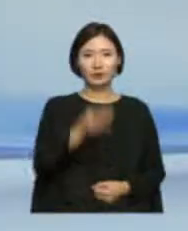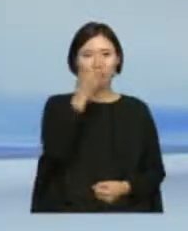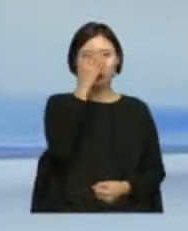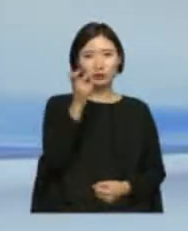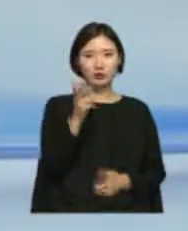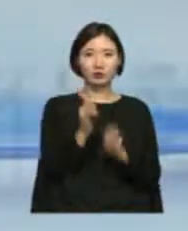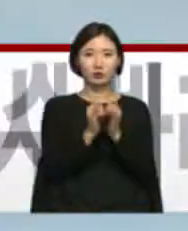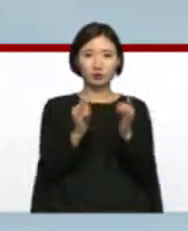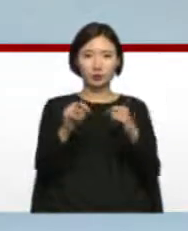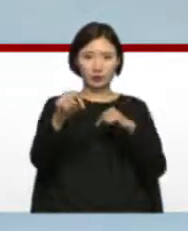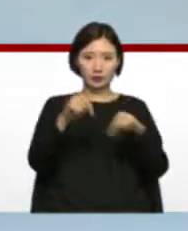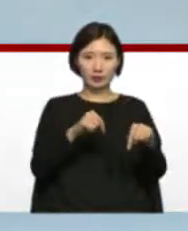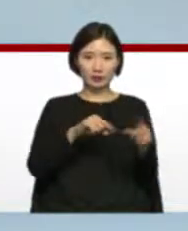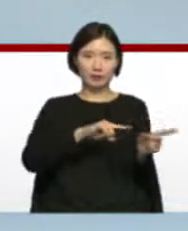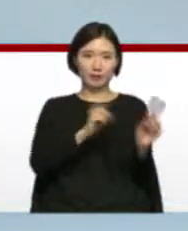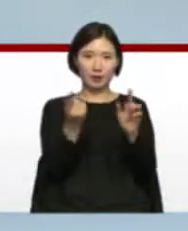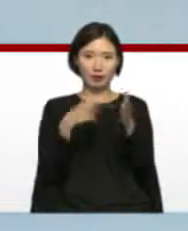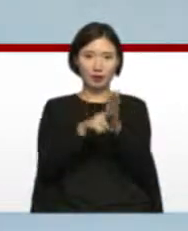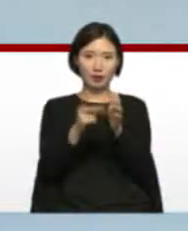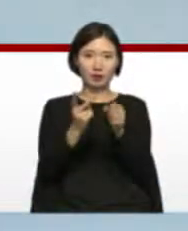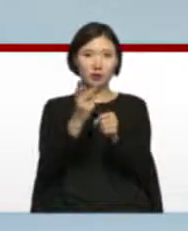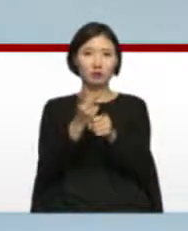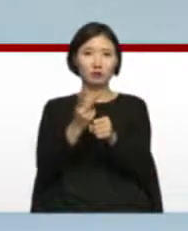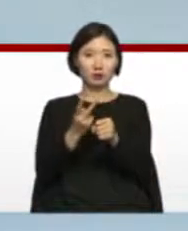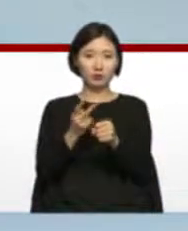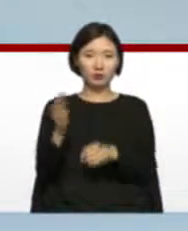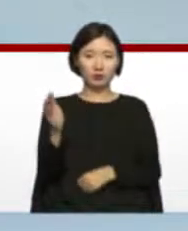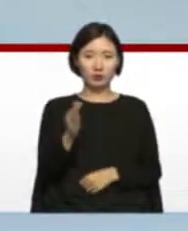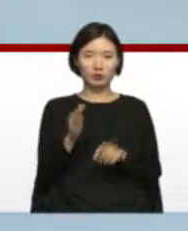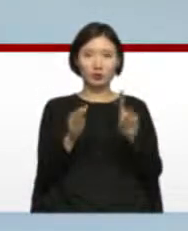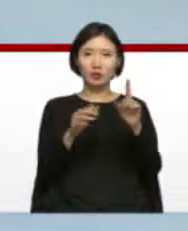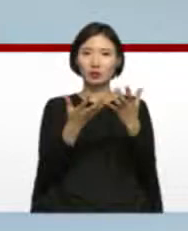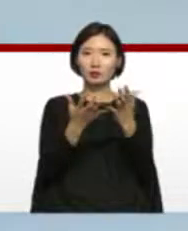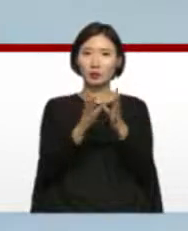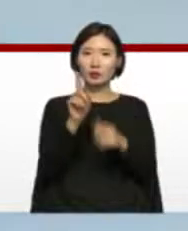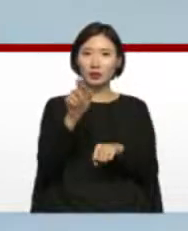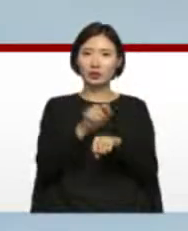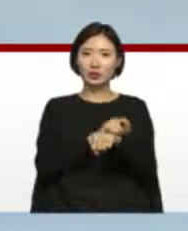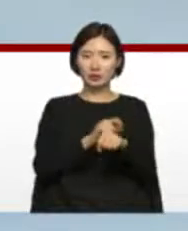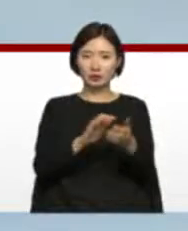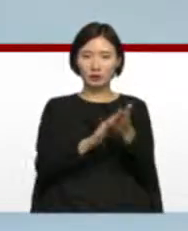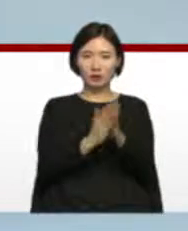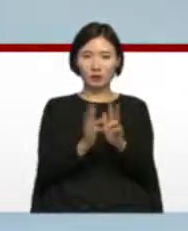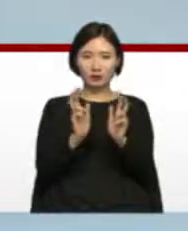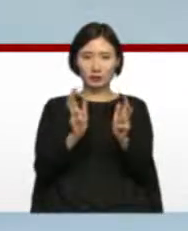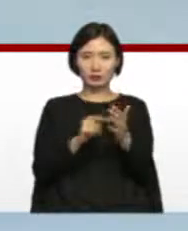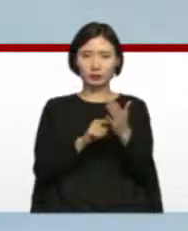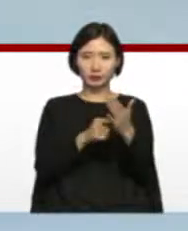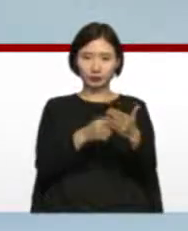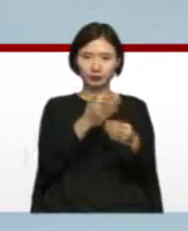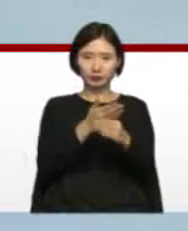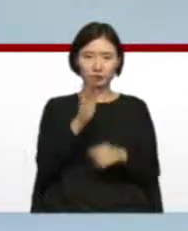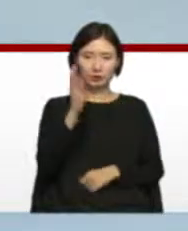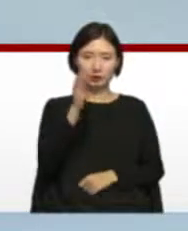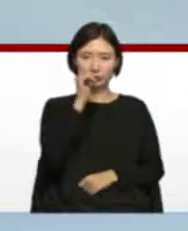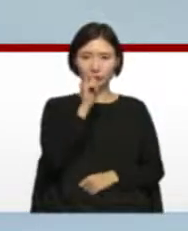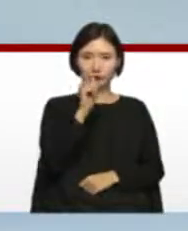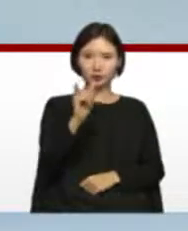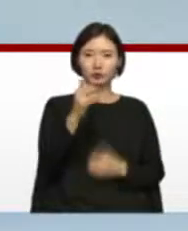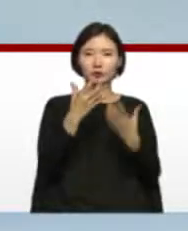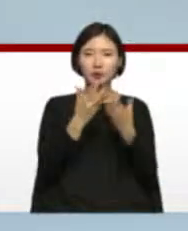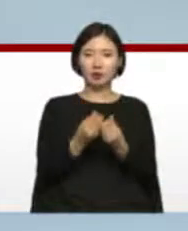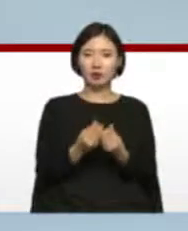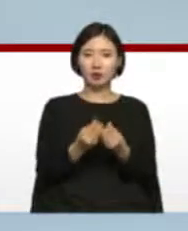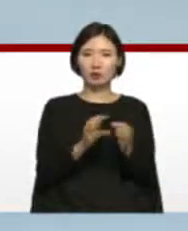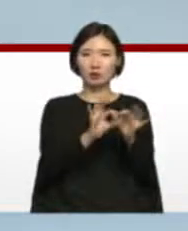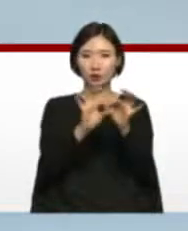용산구는 주민자치 활성화를 위해 2년 전부터 일동 1특화 사업을 진행하고 있는데요. 최근 우수 사례를 공유할